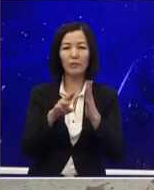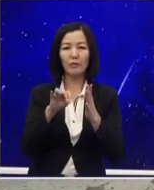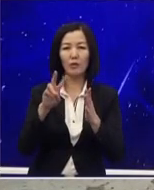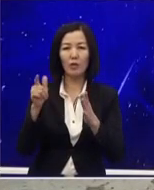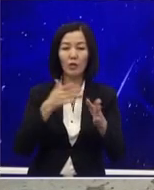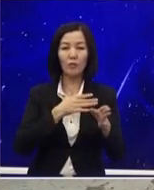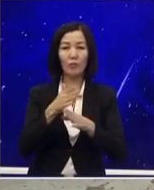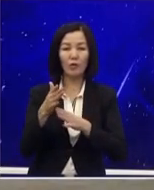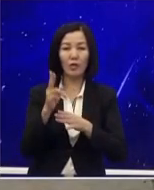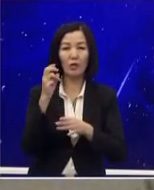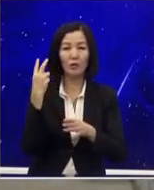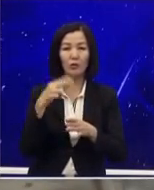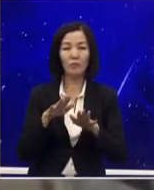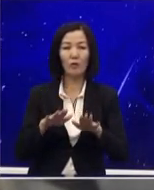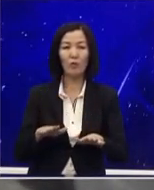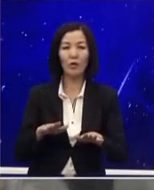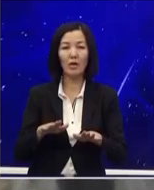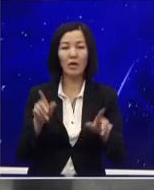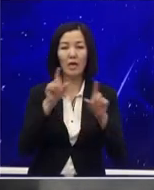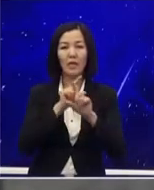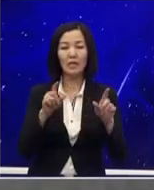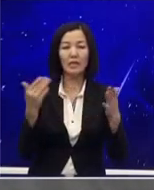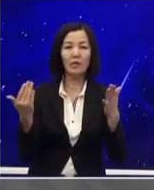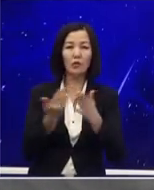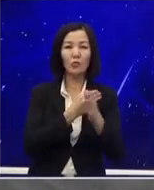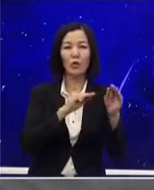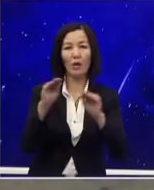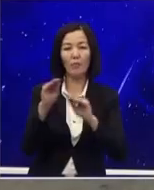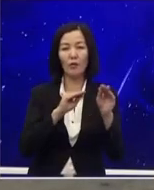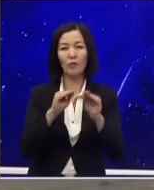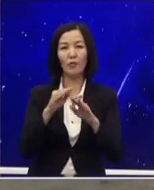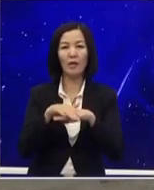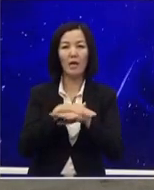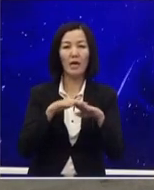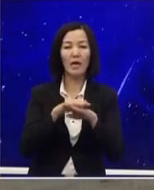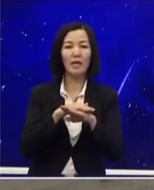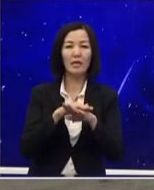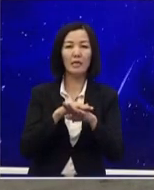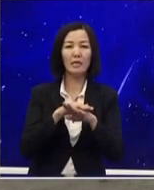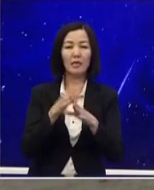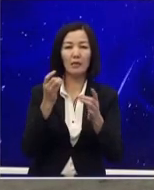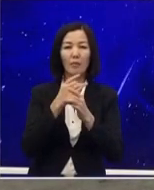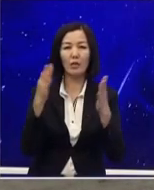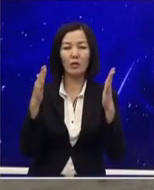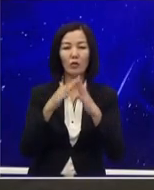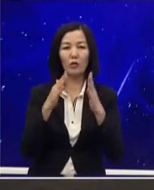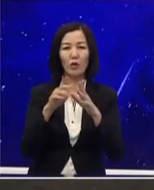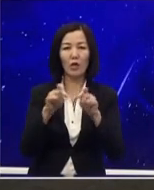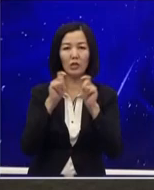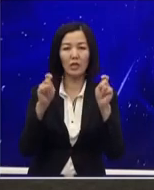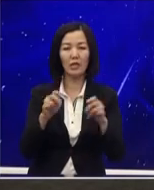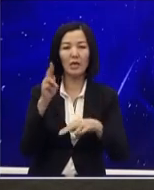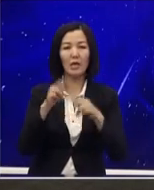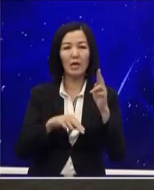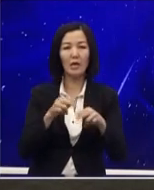қаражат бөлінген. 220 орынға арналған нысан заман талабына сай жабдықталып, халықтың рухани демалуына жағдай жасалды. Мердігерлер осы